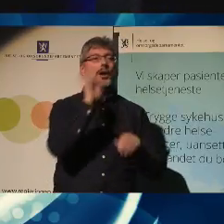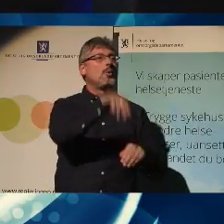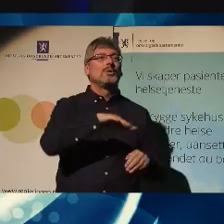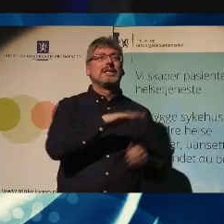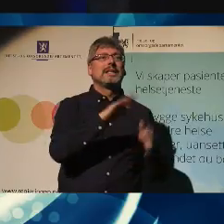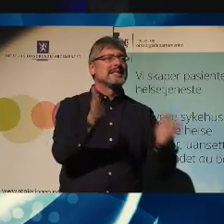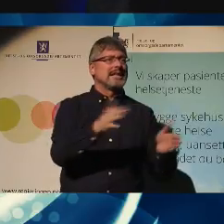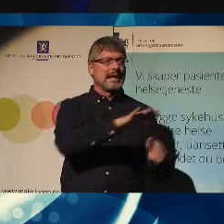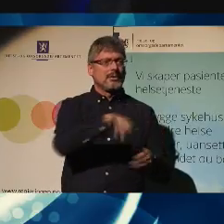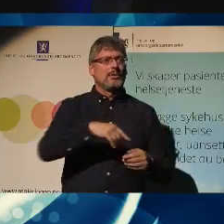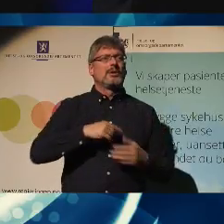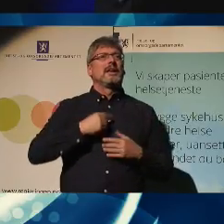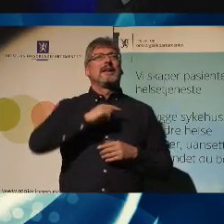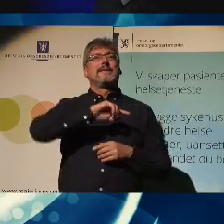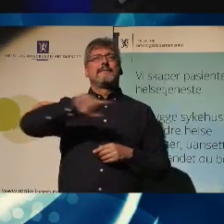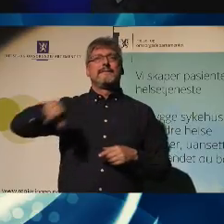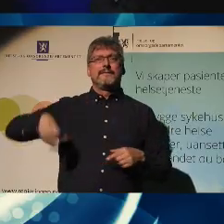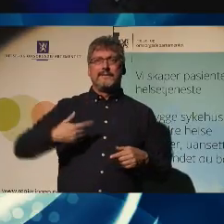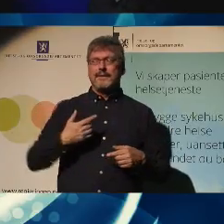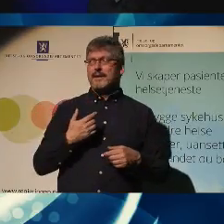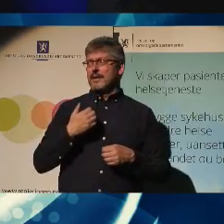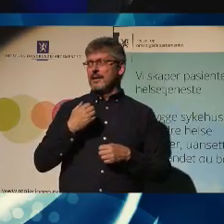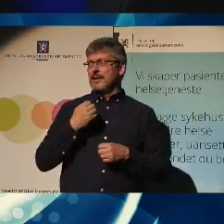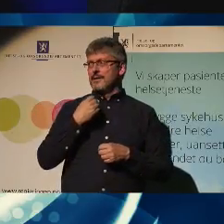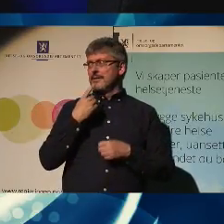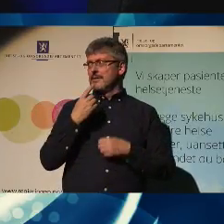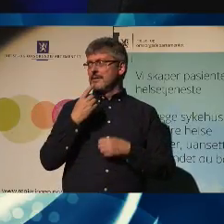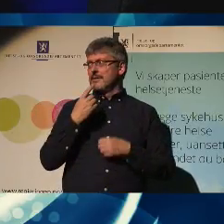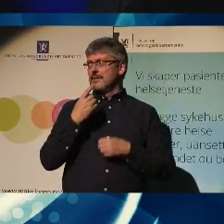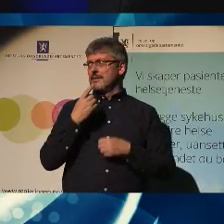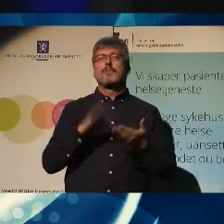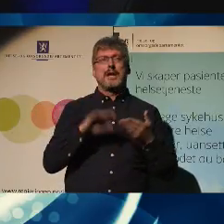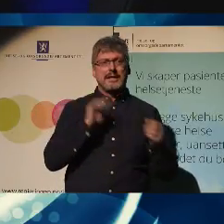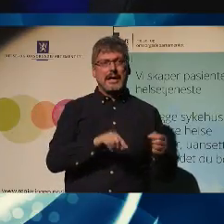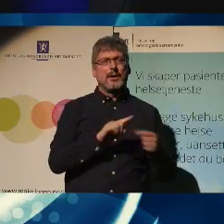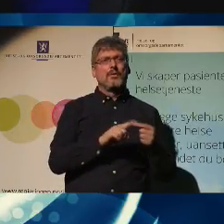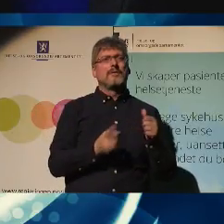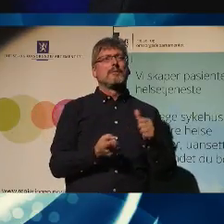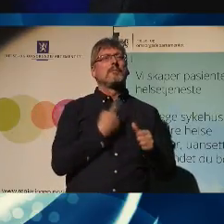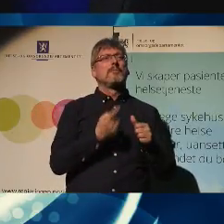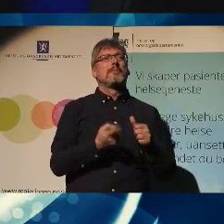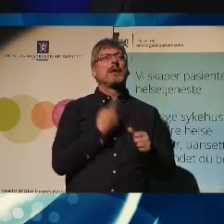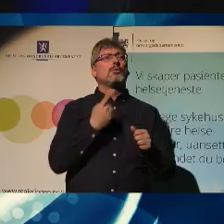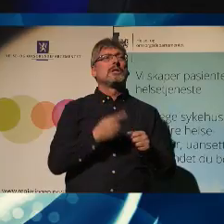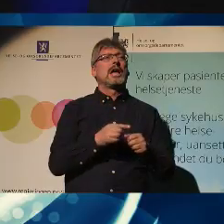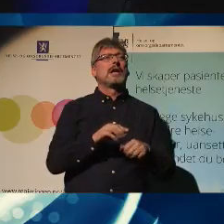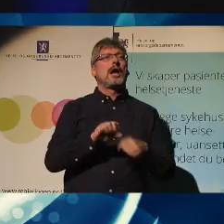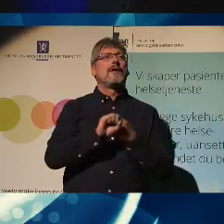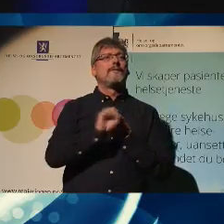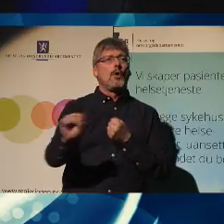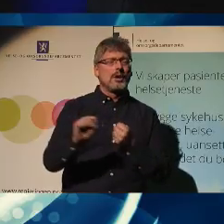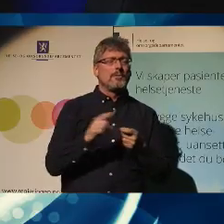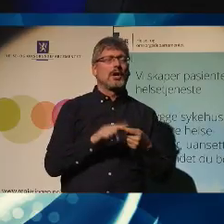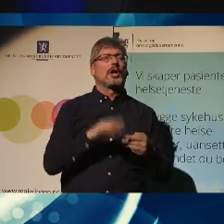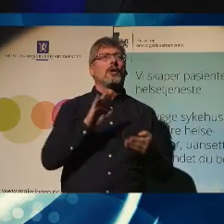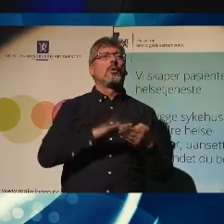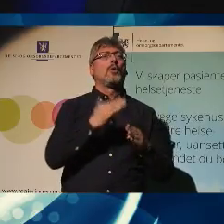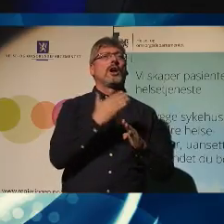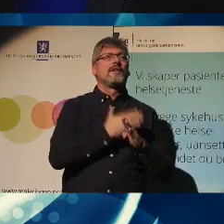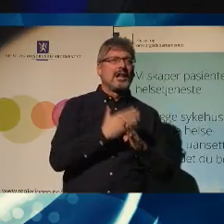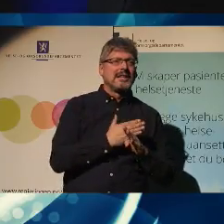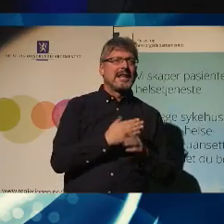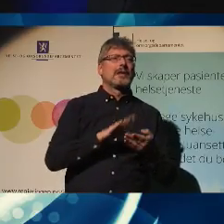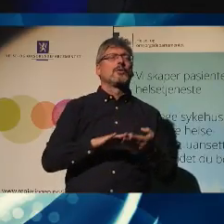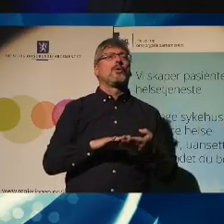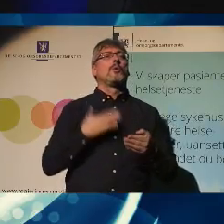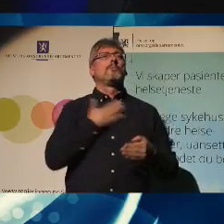må fra myndighetenes side også gjøre noe med dette. Og vi må prioritere forebygging og kvalitet og